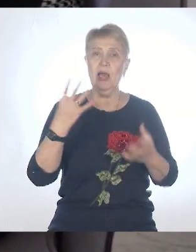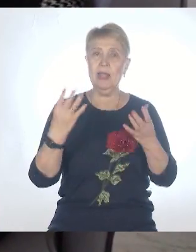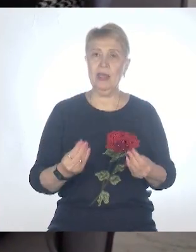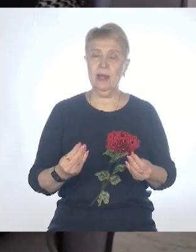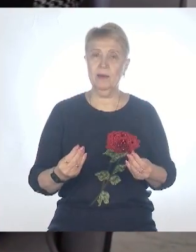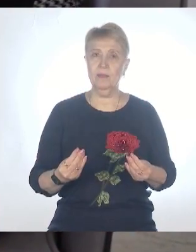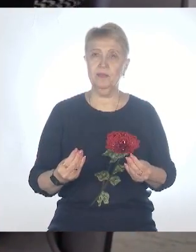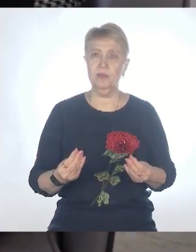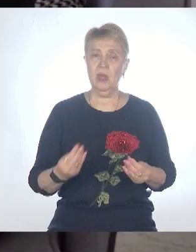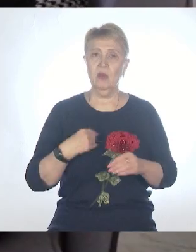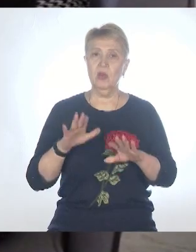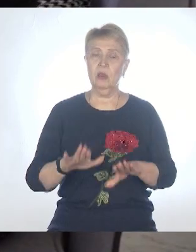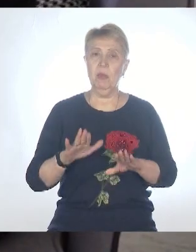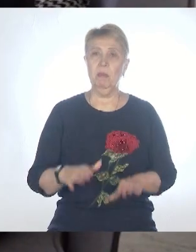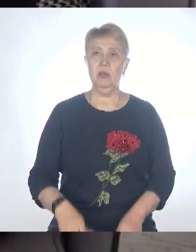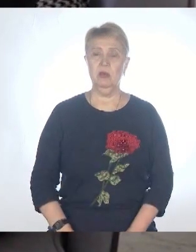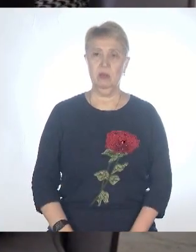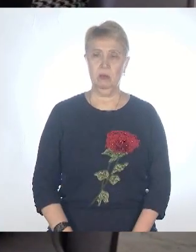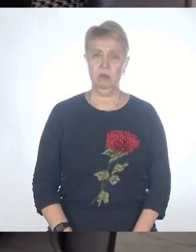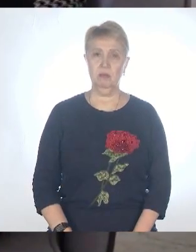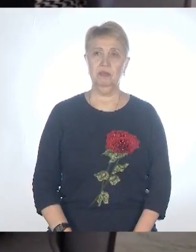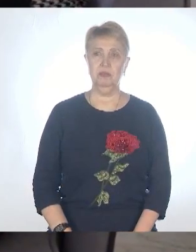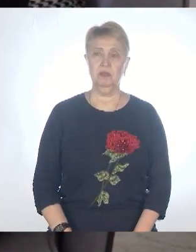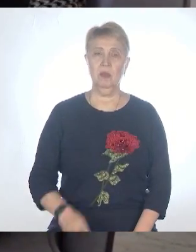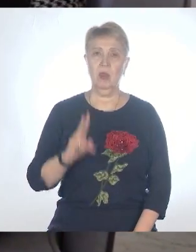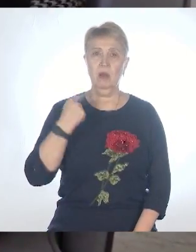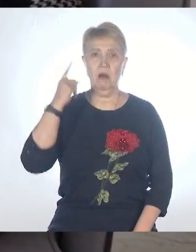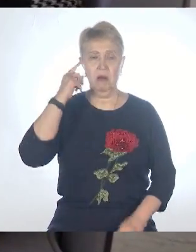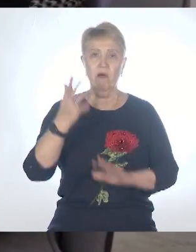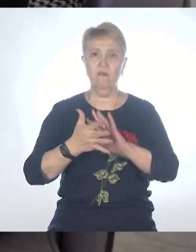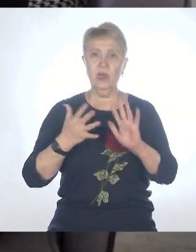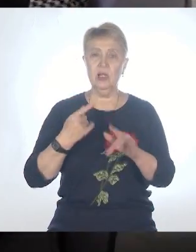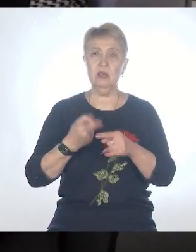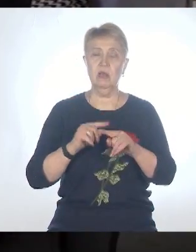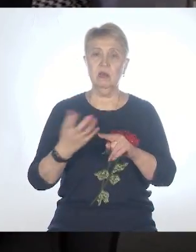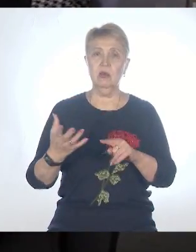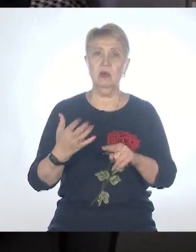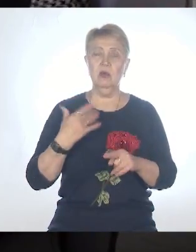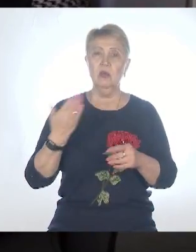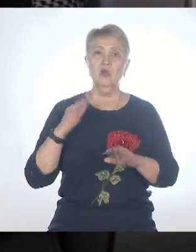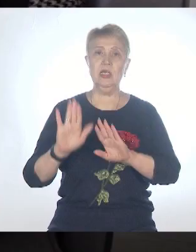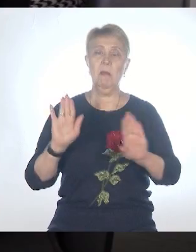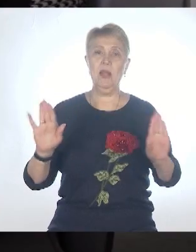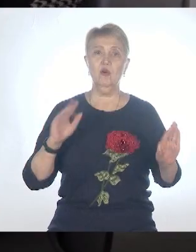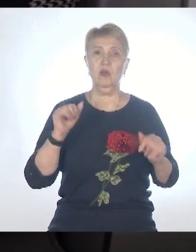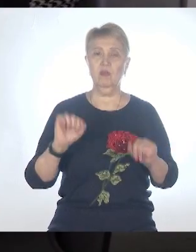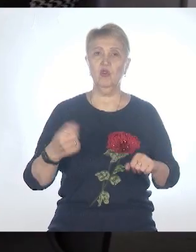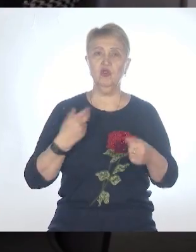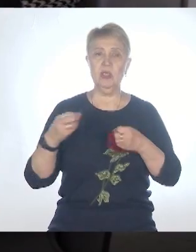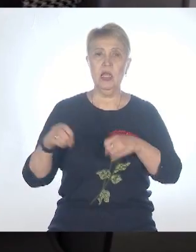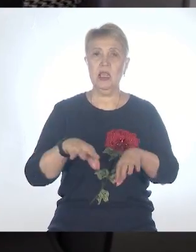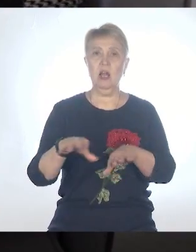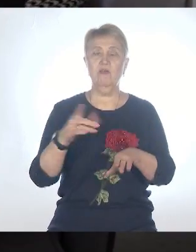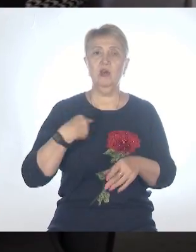за границу, это тоже можно оформить под кэшбэк. Да, как мы выяснили, даже командировочные какие-то вещи, деловые поездки, они тоже могут попадать, но